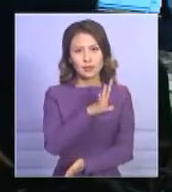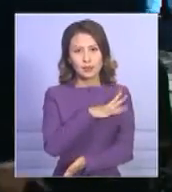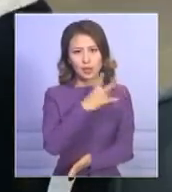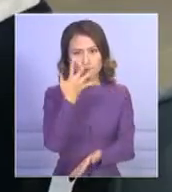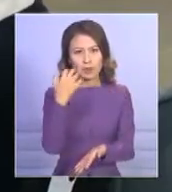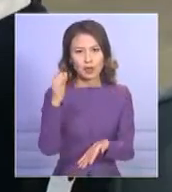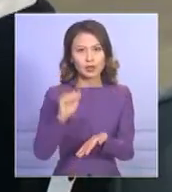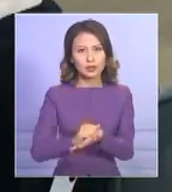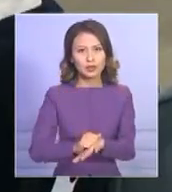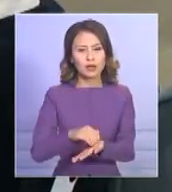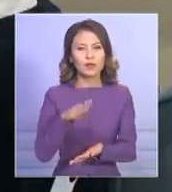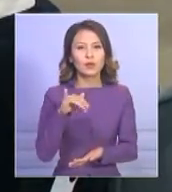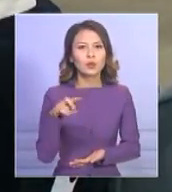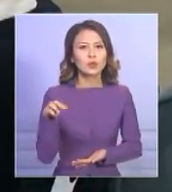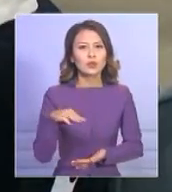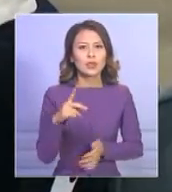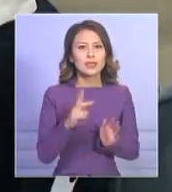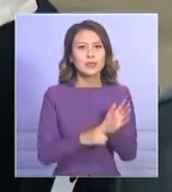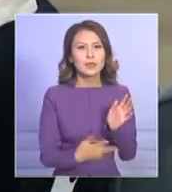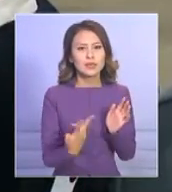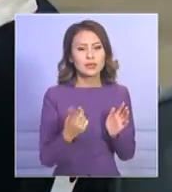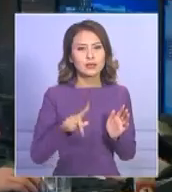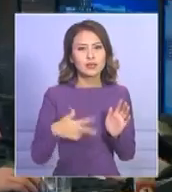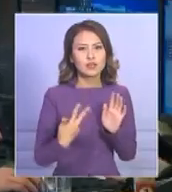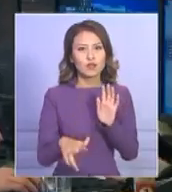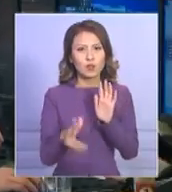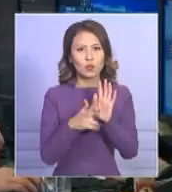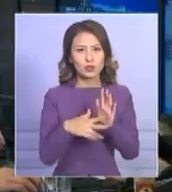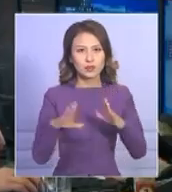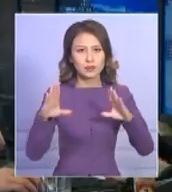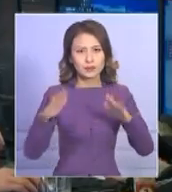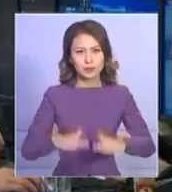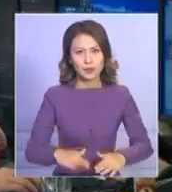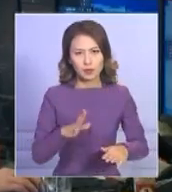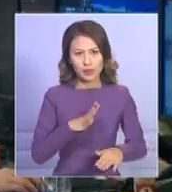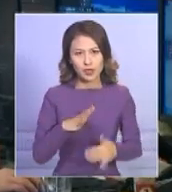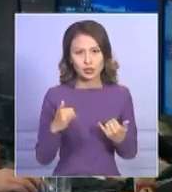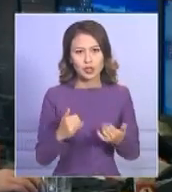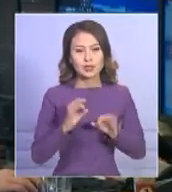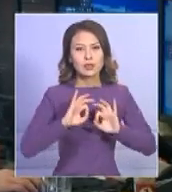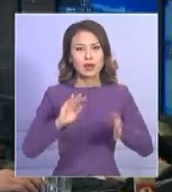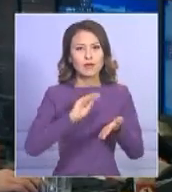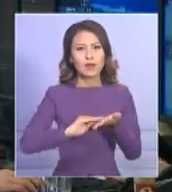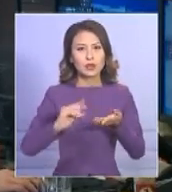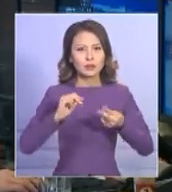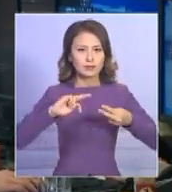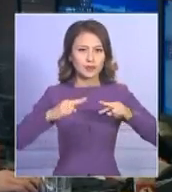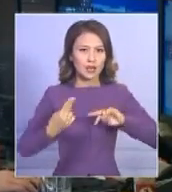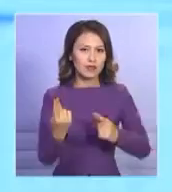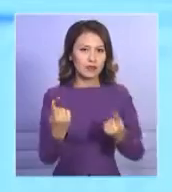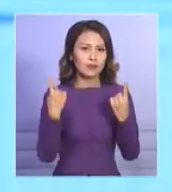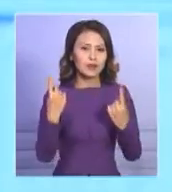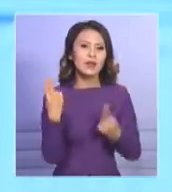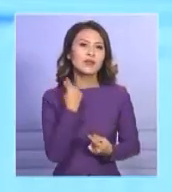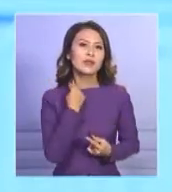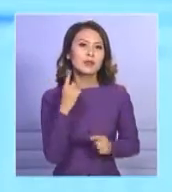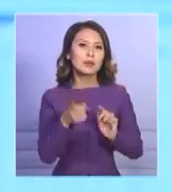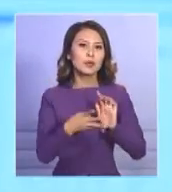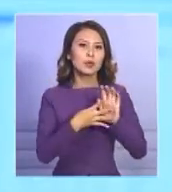Қазіргі уақытта фунт стерлинг 73,138 пунктке дейін төмендеді. Басылымның жазуынша ағылшын валютасы